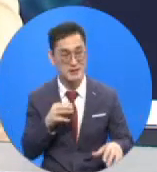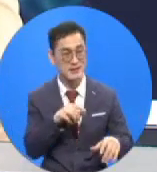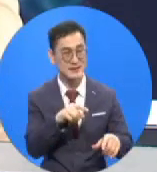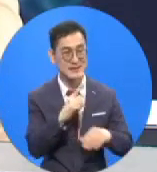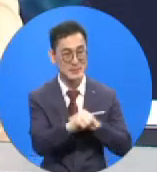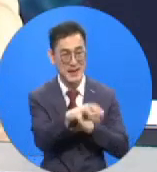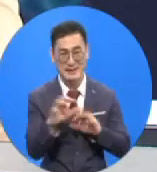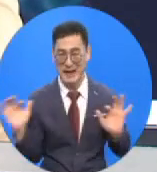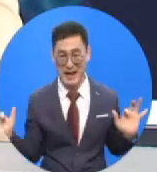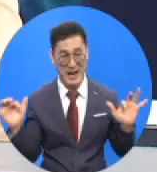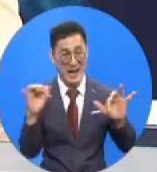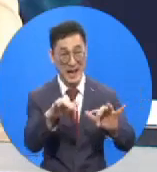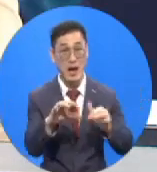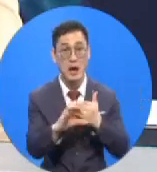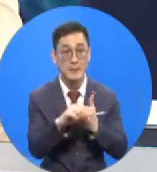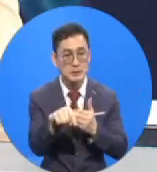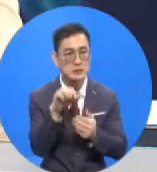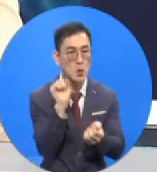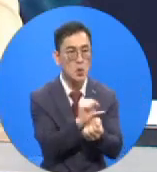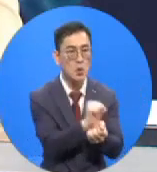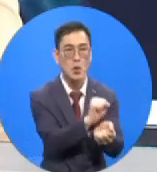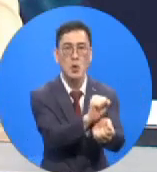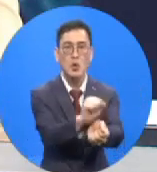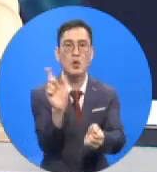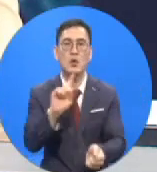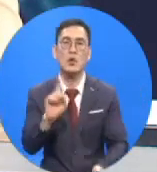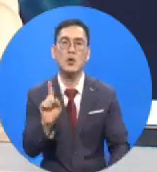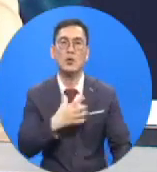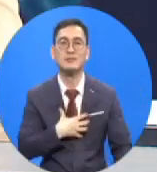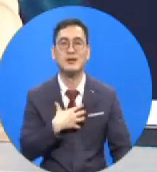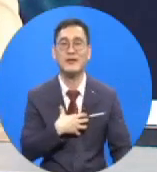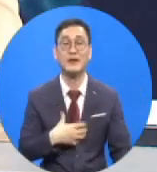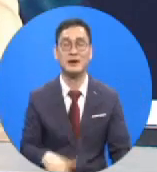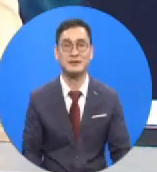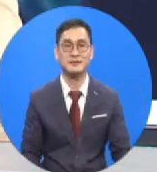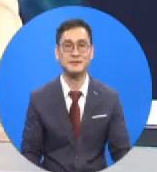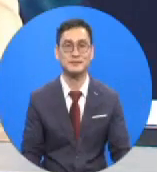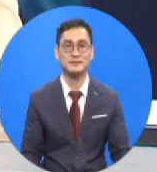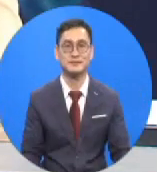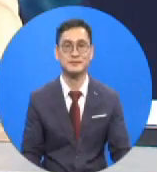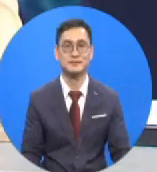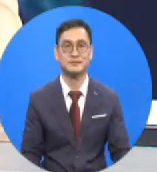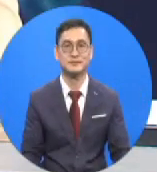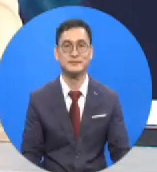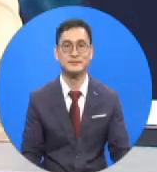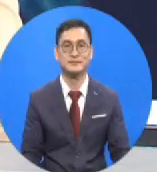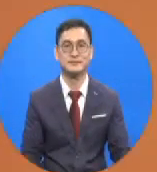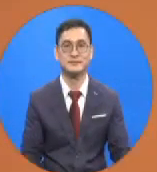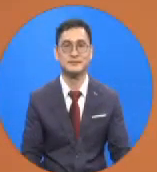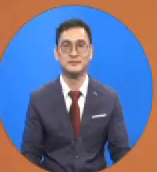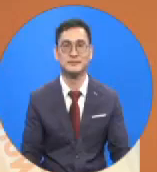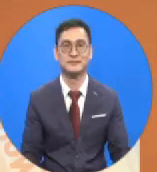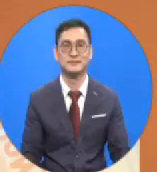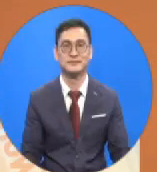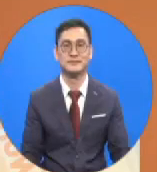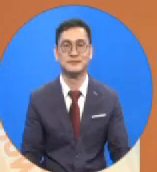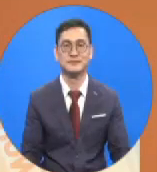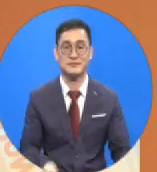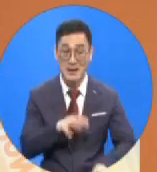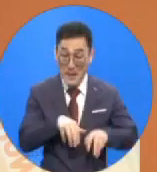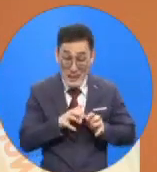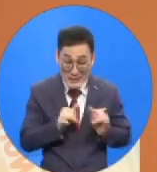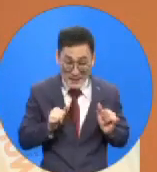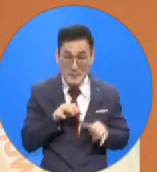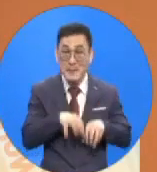국내에 또 코아 일곱 번 지는거 아니라 걱정할 것 같은데 앞으로 풍속도 상태 달라졌어요 근데 절대 그 걱정이 애가 듭니당 애고